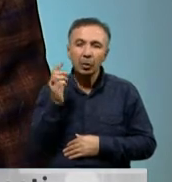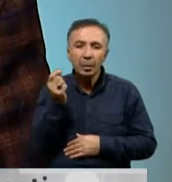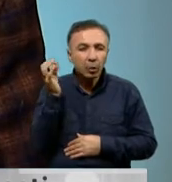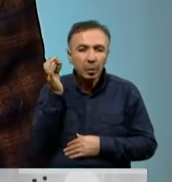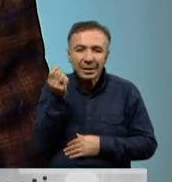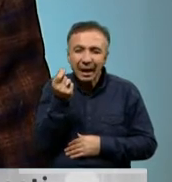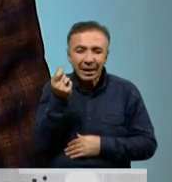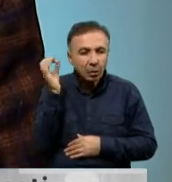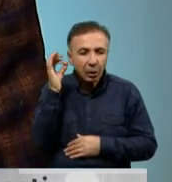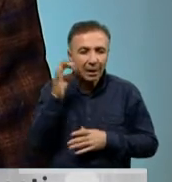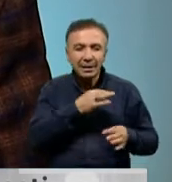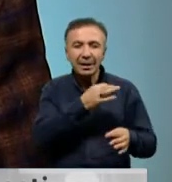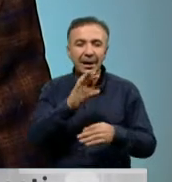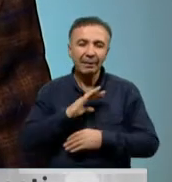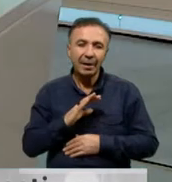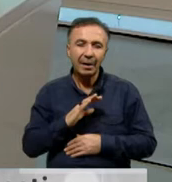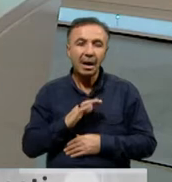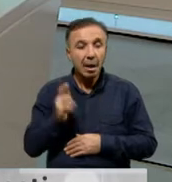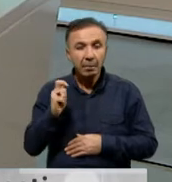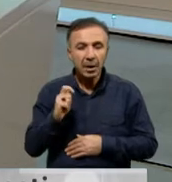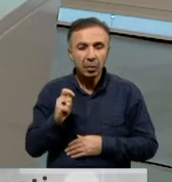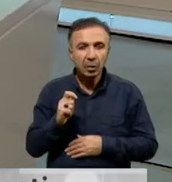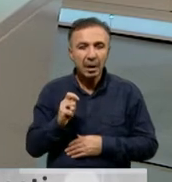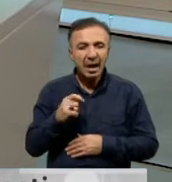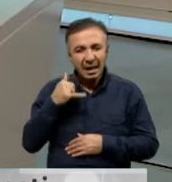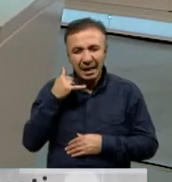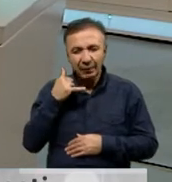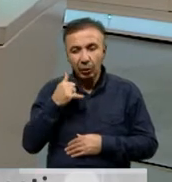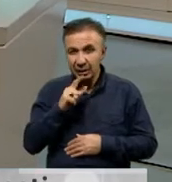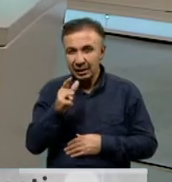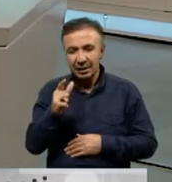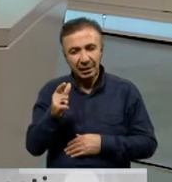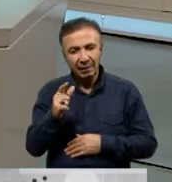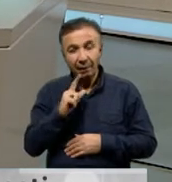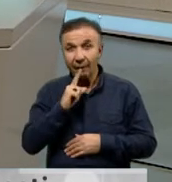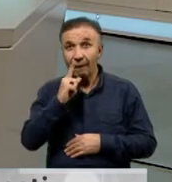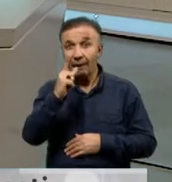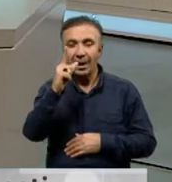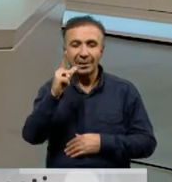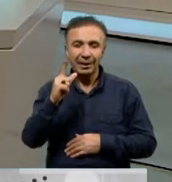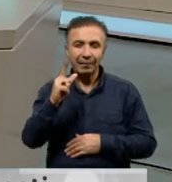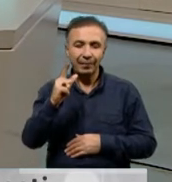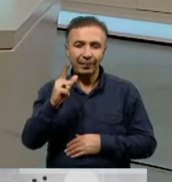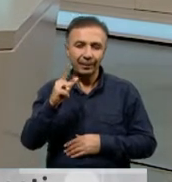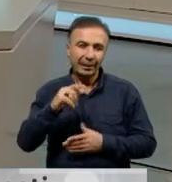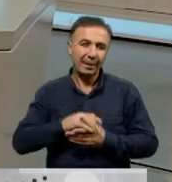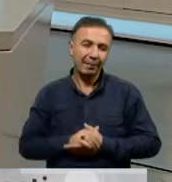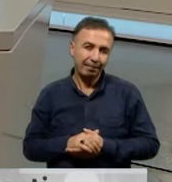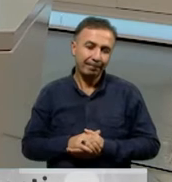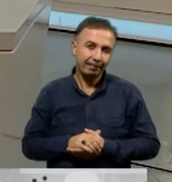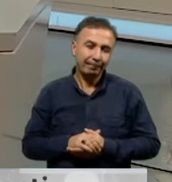mecburen sesini yüksek tutuyor telefonu o onun için yüksek değil ama sizin için nedir